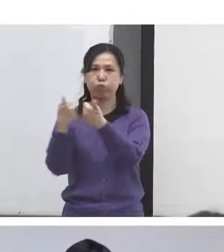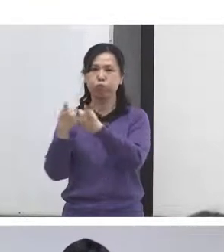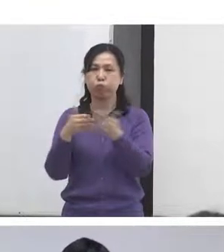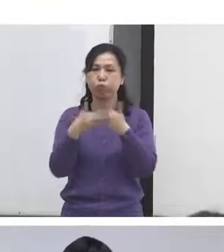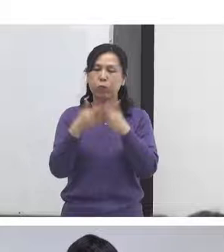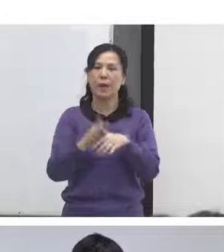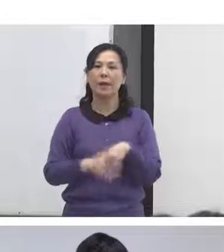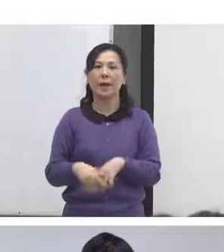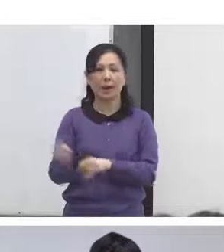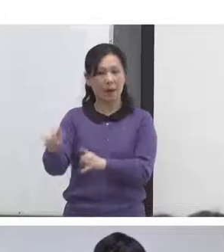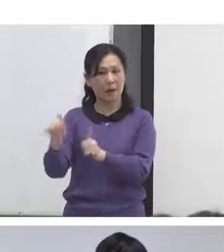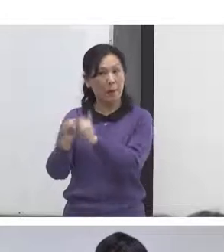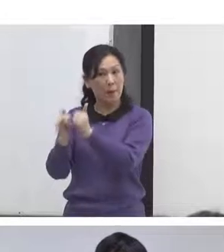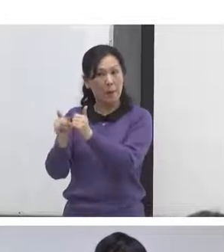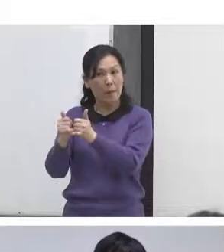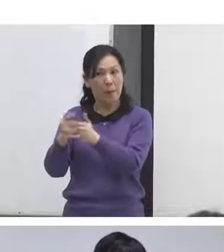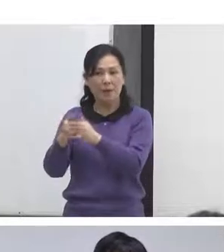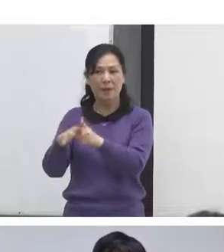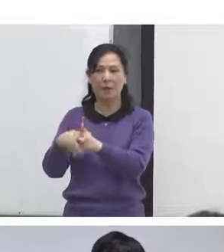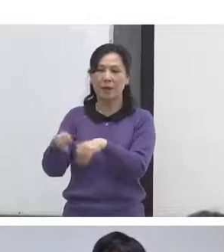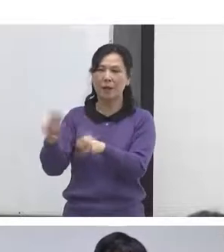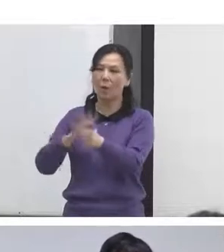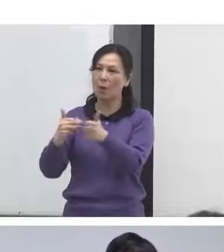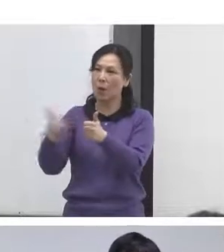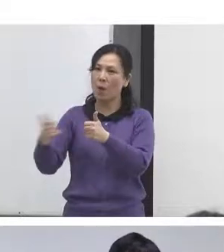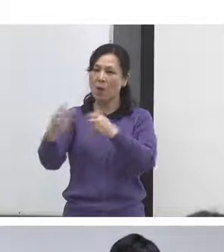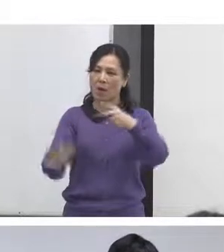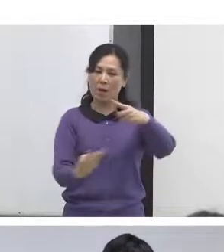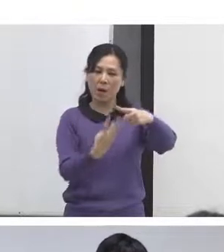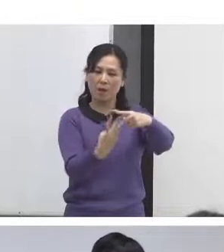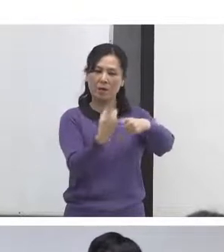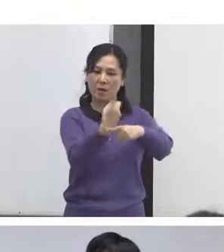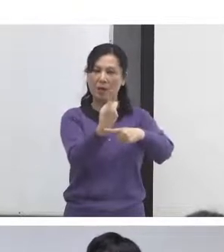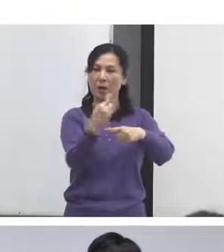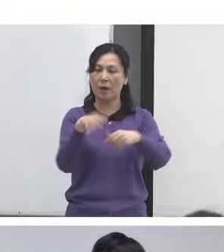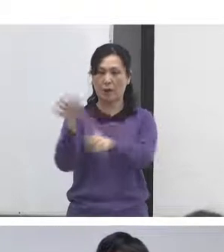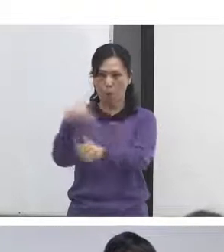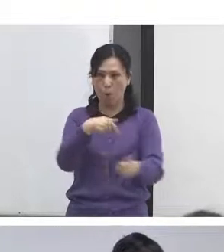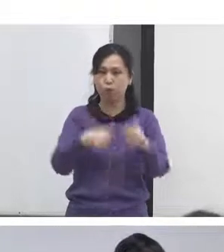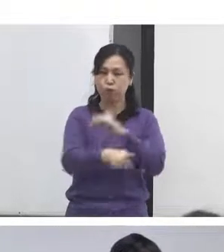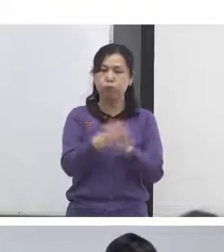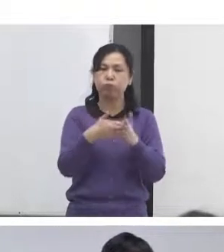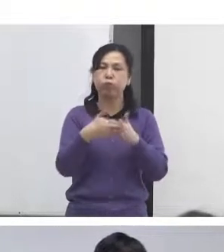少1/3，就是有2/3可能是比如说经济部下面有商业司、有工业